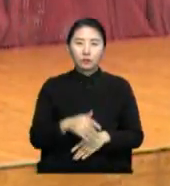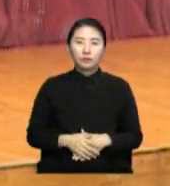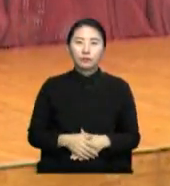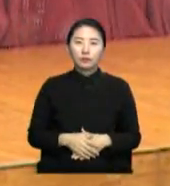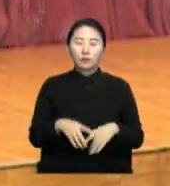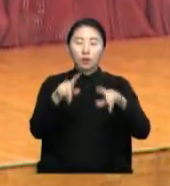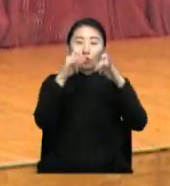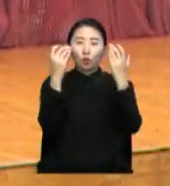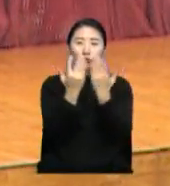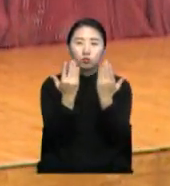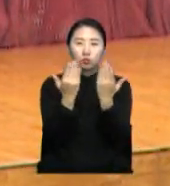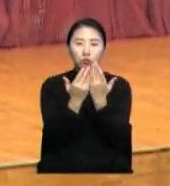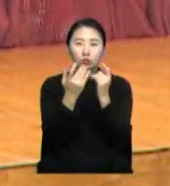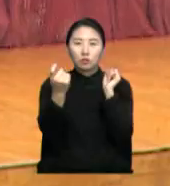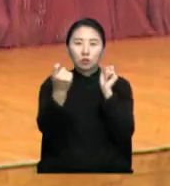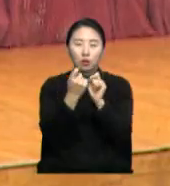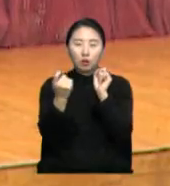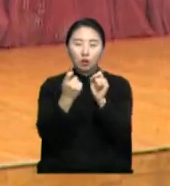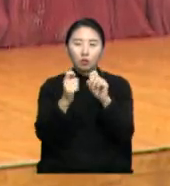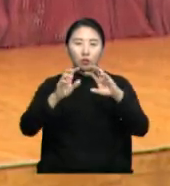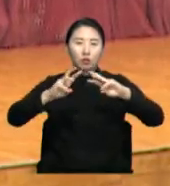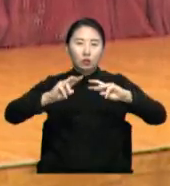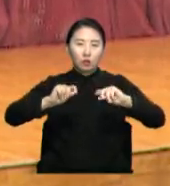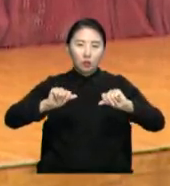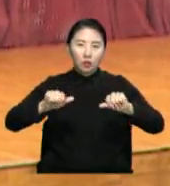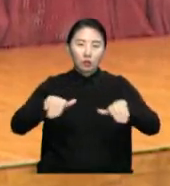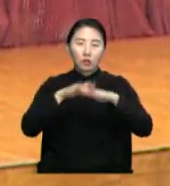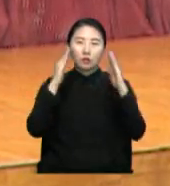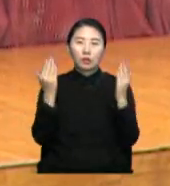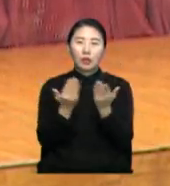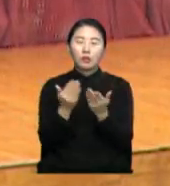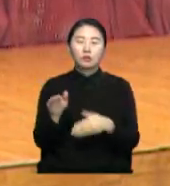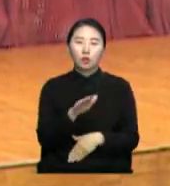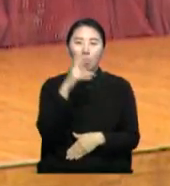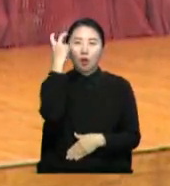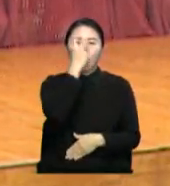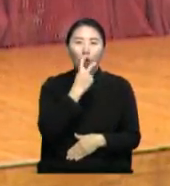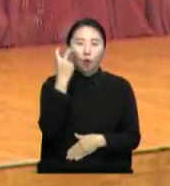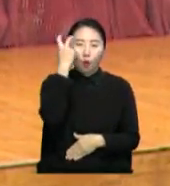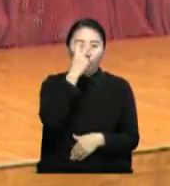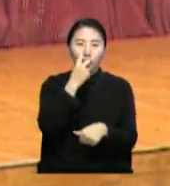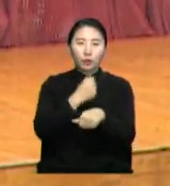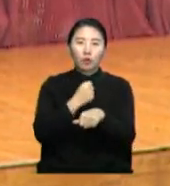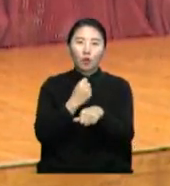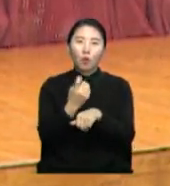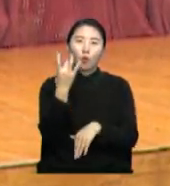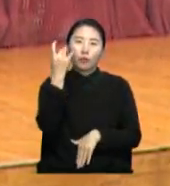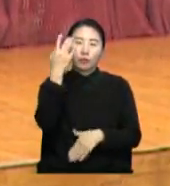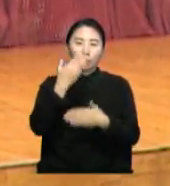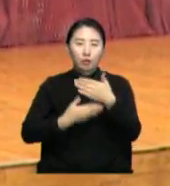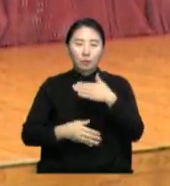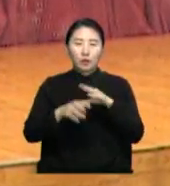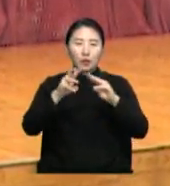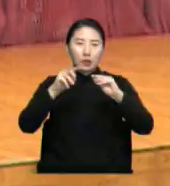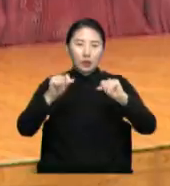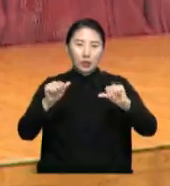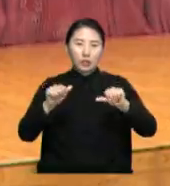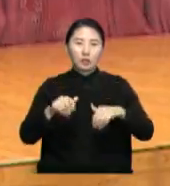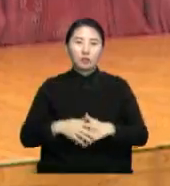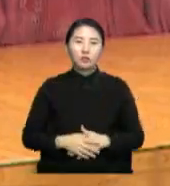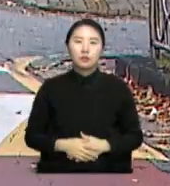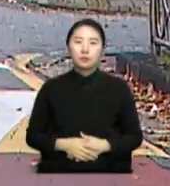또 성북구 이쪽 주변 부지를 다 저희들이 검토를 했으나 유일하게 남아있는 부지가 이